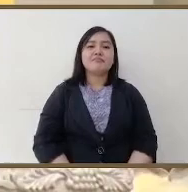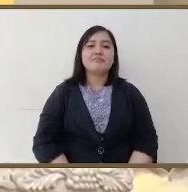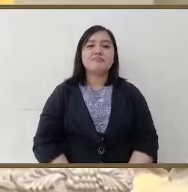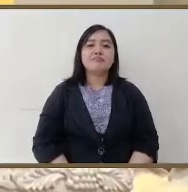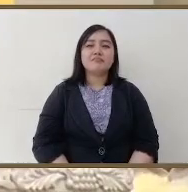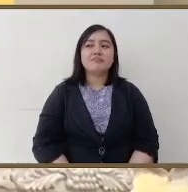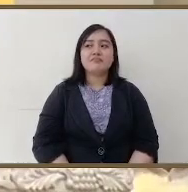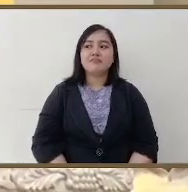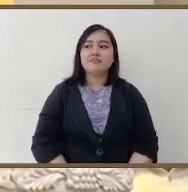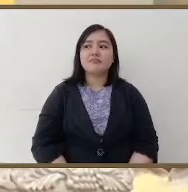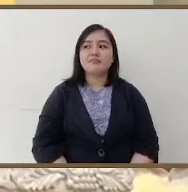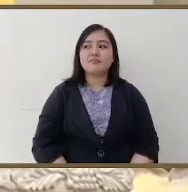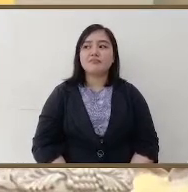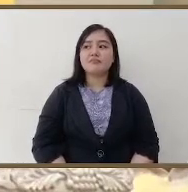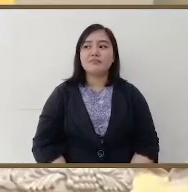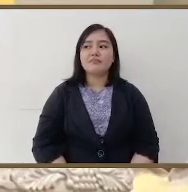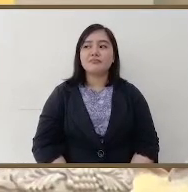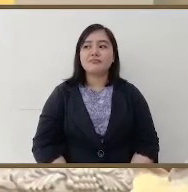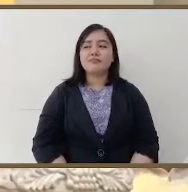Isang turn lang.